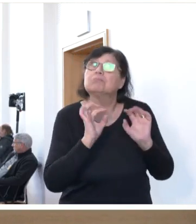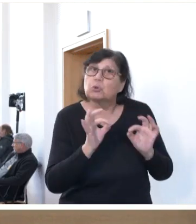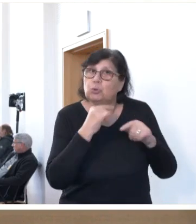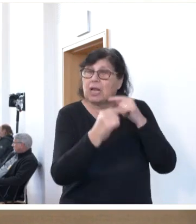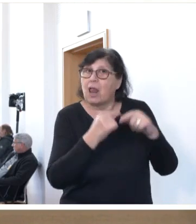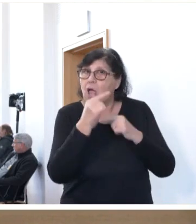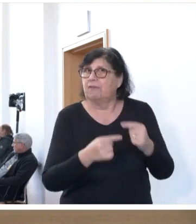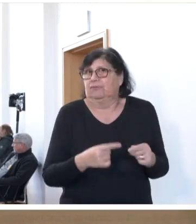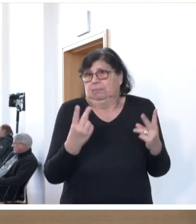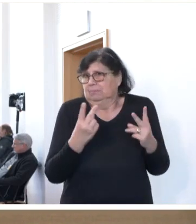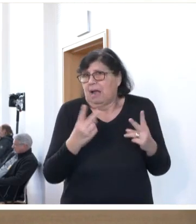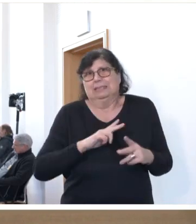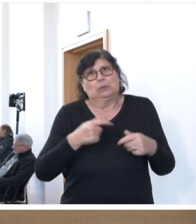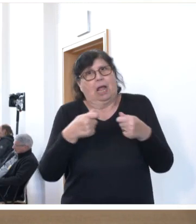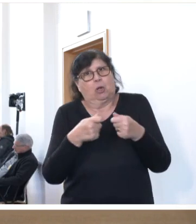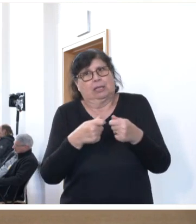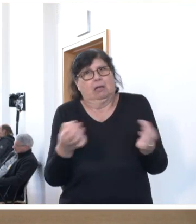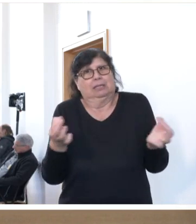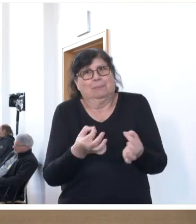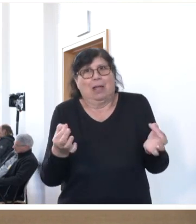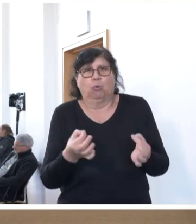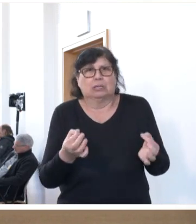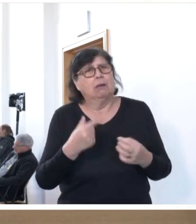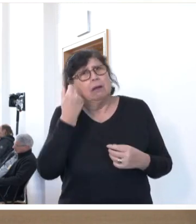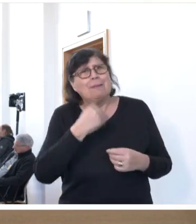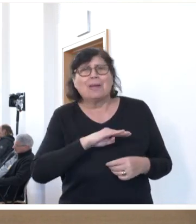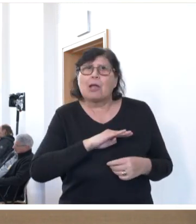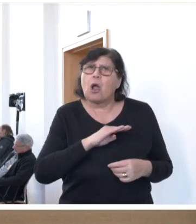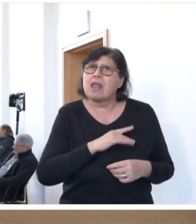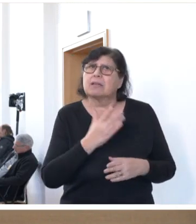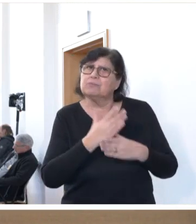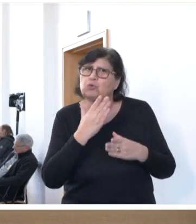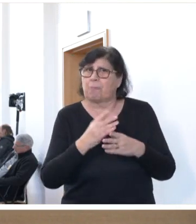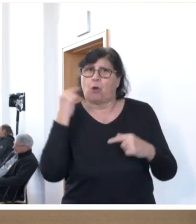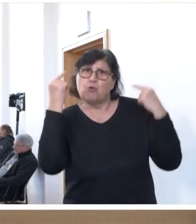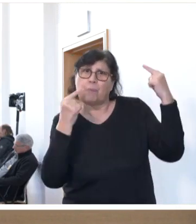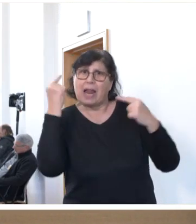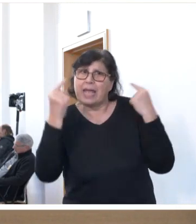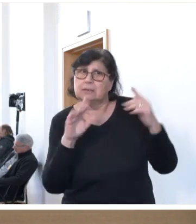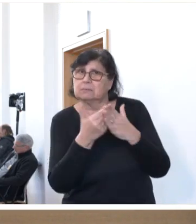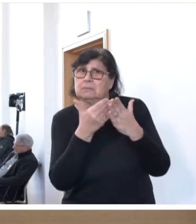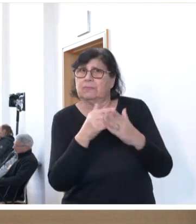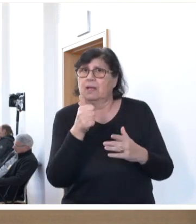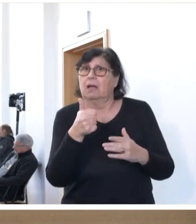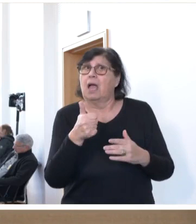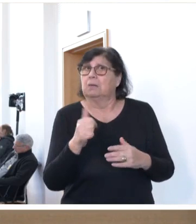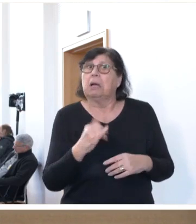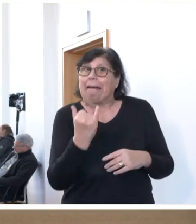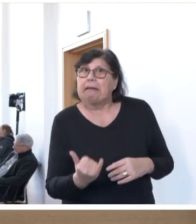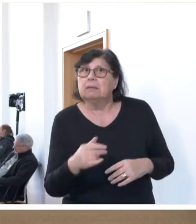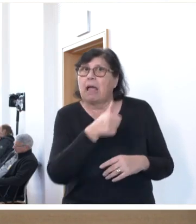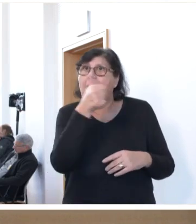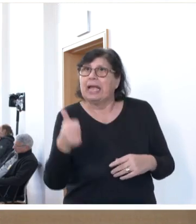und Kollegen, haben Sie sich mal gefragt, was denn passiert, wenn ein Kind erst ein Jahr vor der Einschulung in die Kita